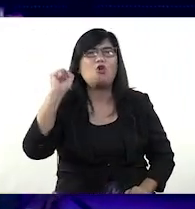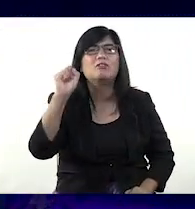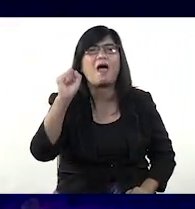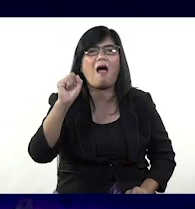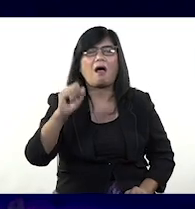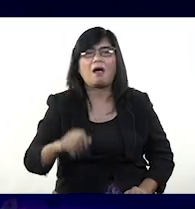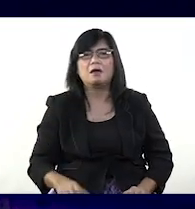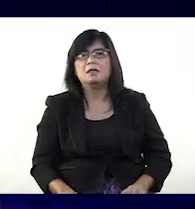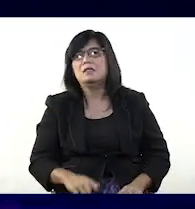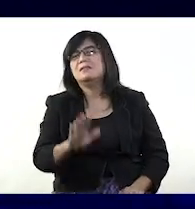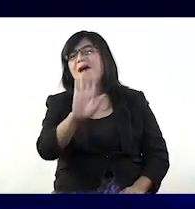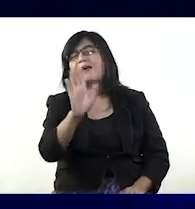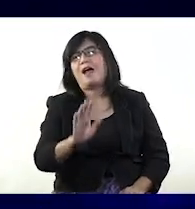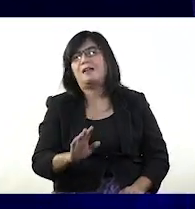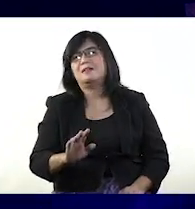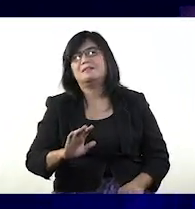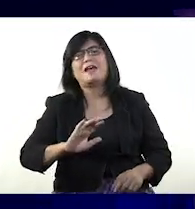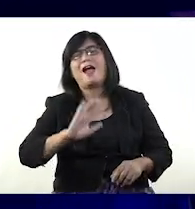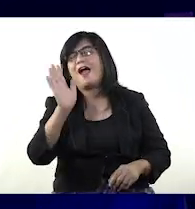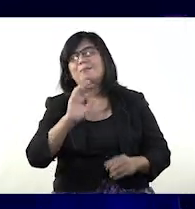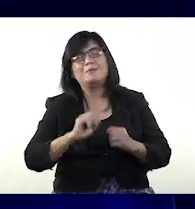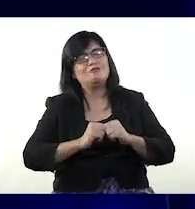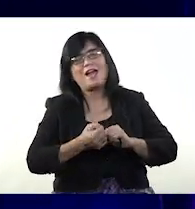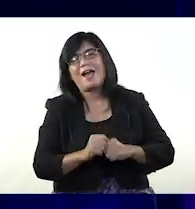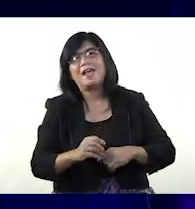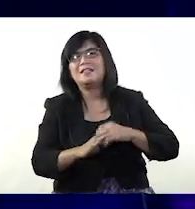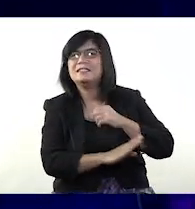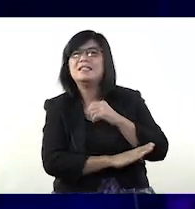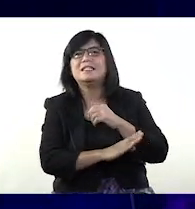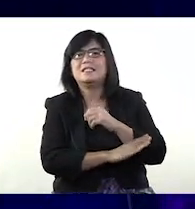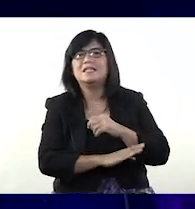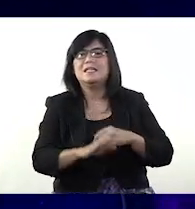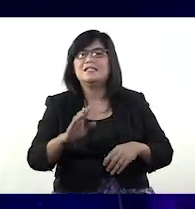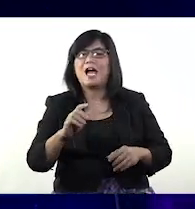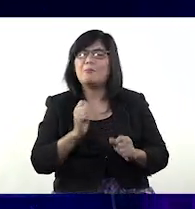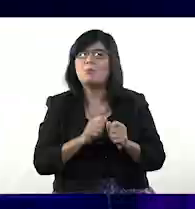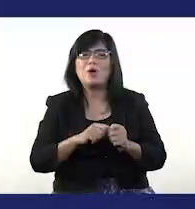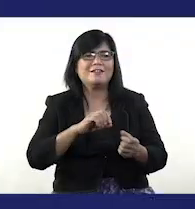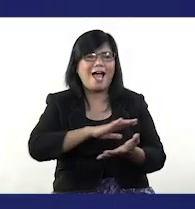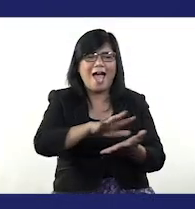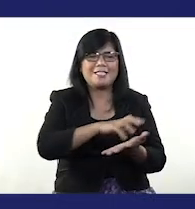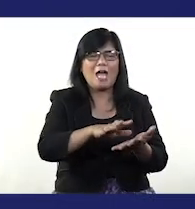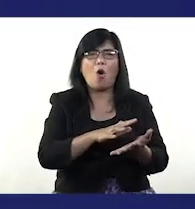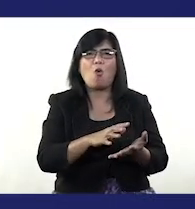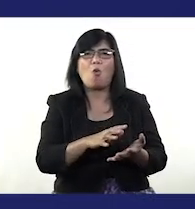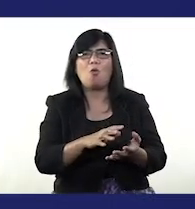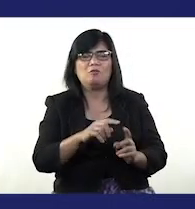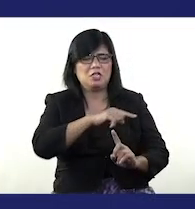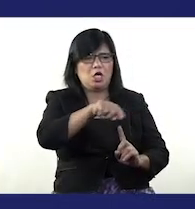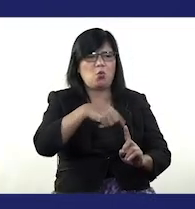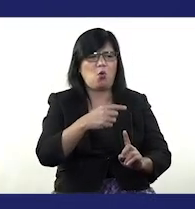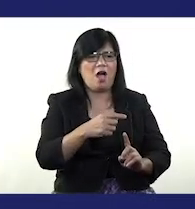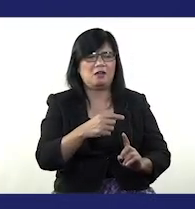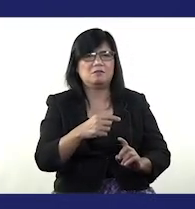Ya Allah Tuhan jangan menyusahkan Negeri anak-anak Tuhan jangan bikin kacau di satu negara anu di dampak dilingkungannya